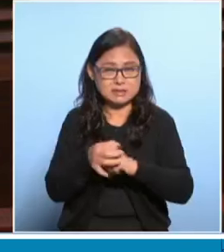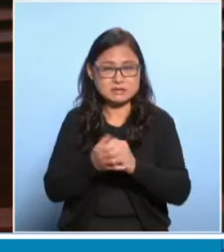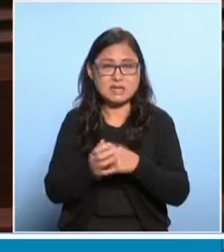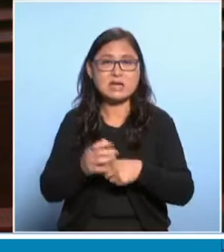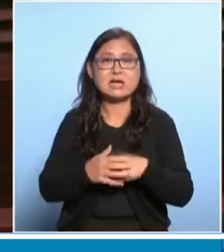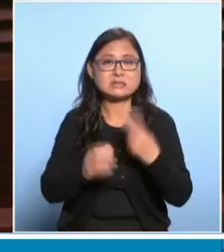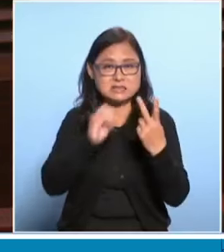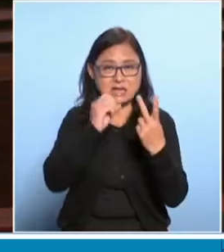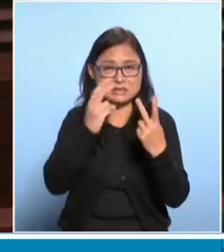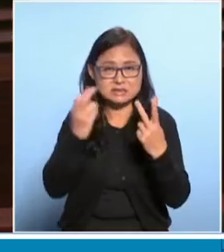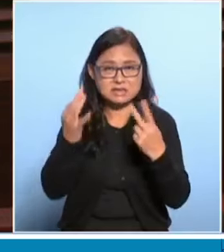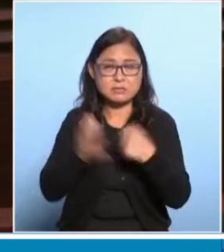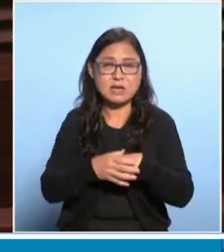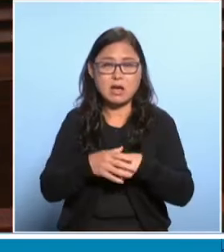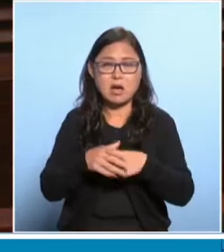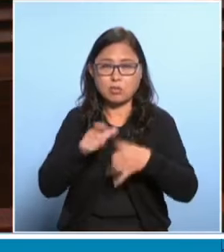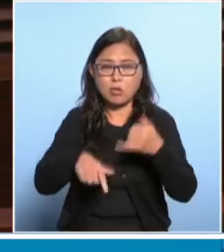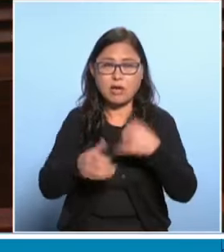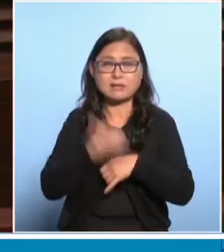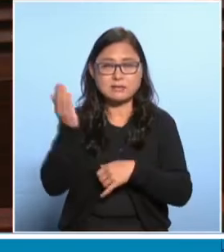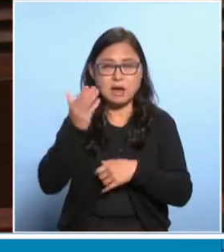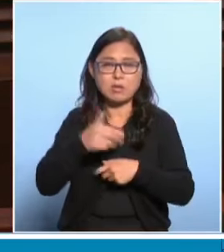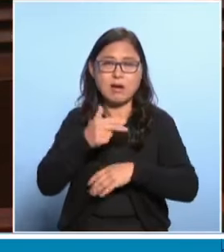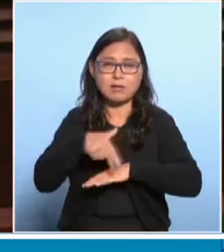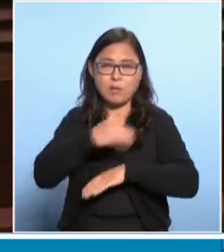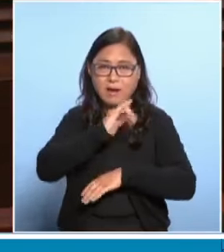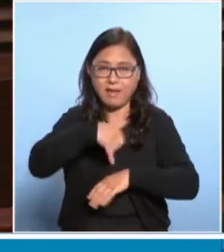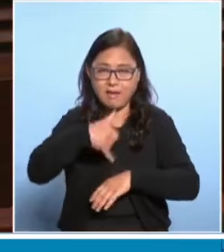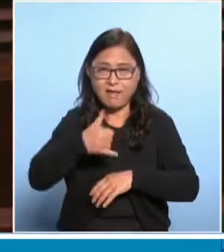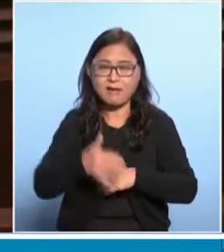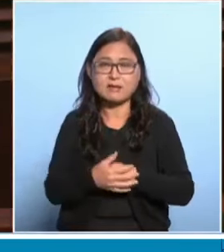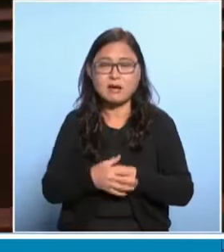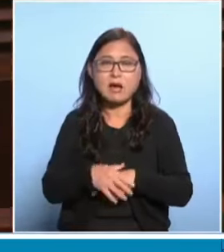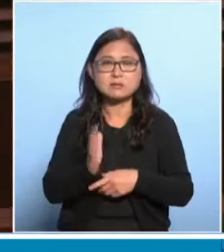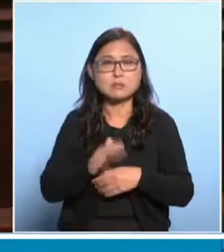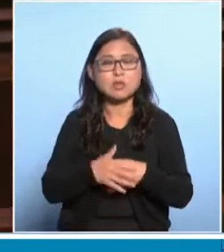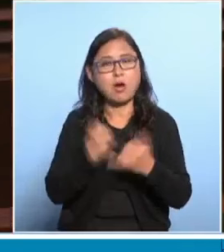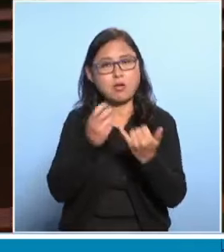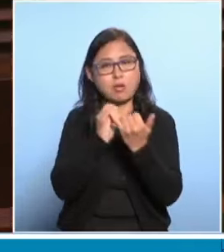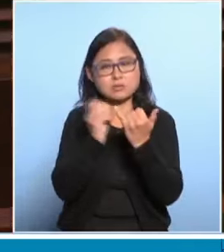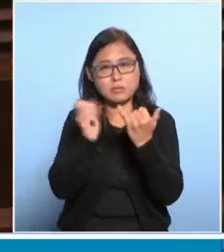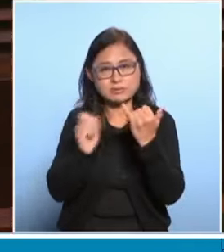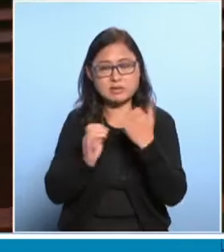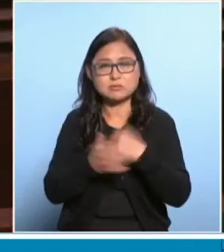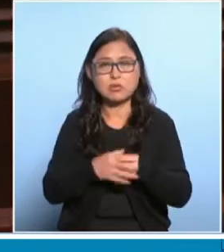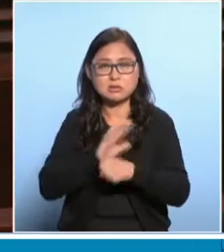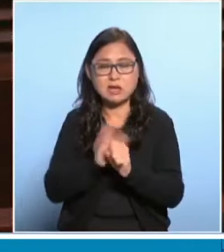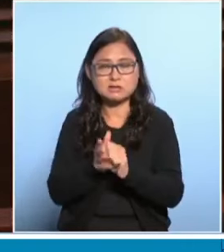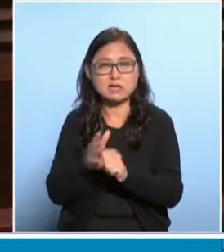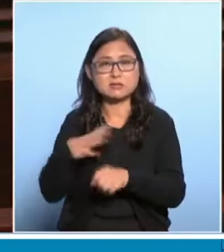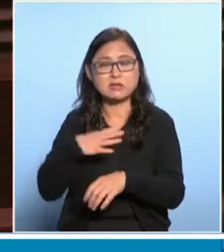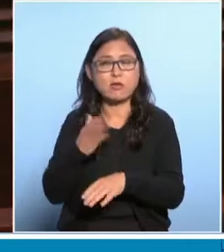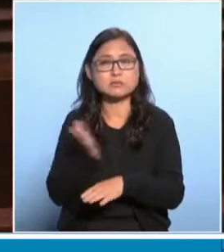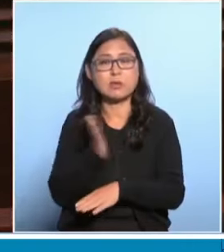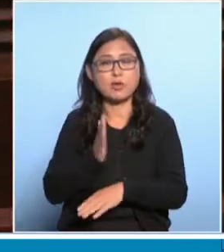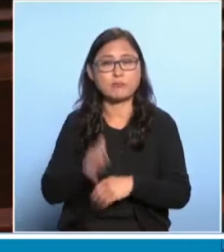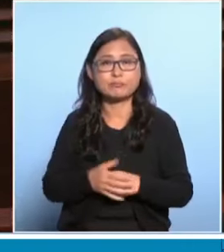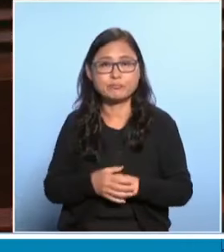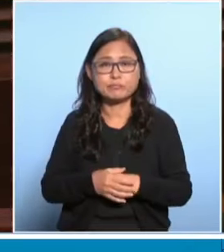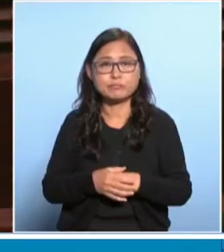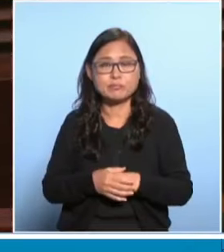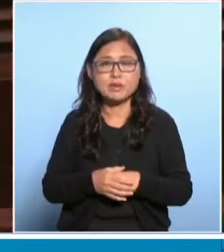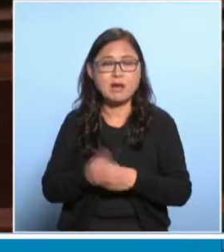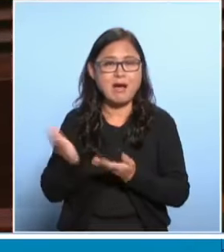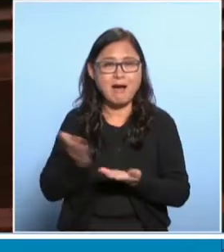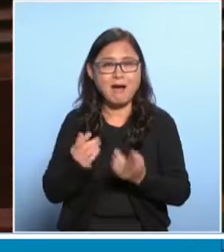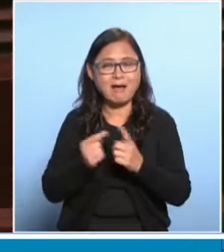透過個人遊計劃訪港的旅客佔整體內地旅客的 60%， 與疫情前的情況相若。開拓客